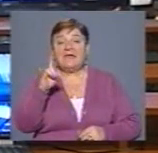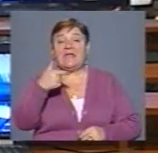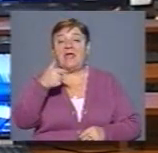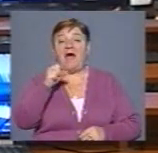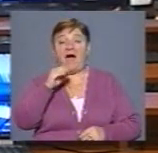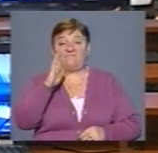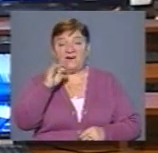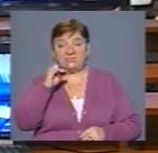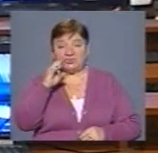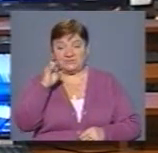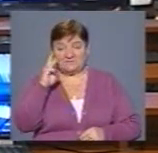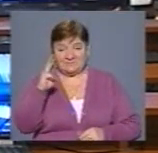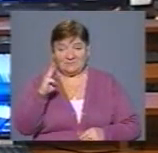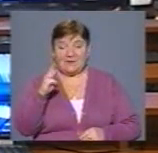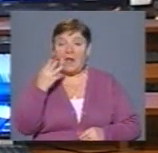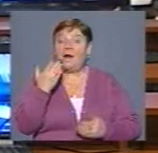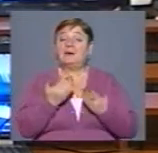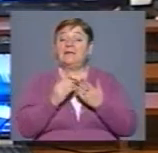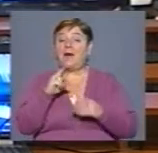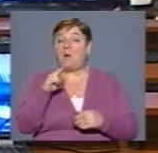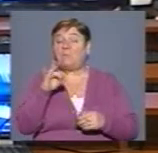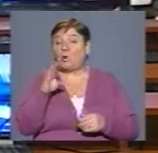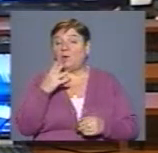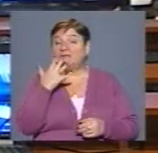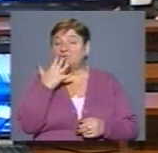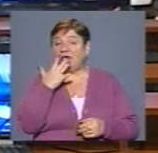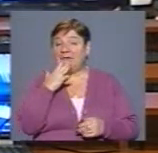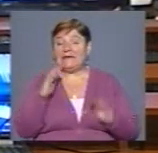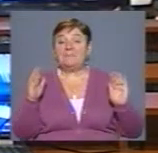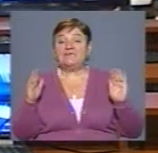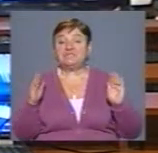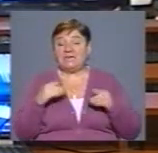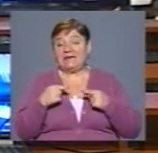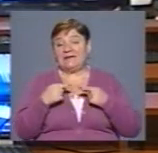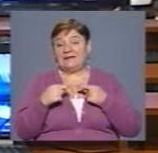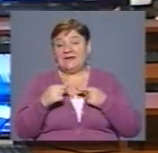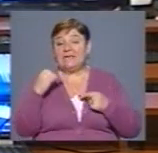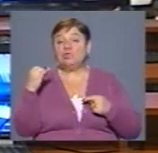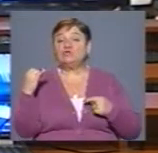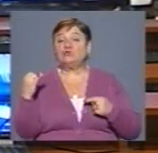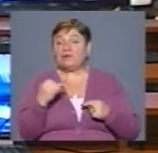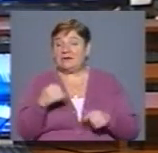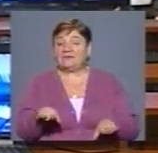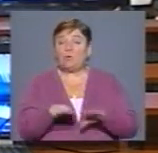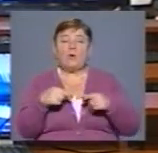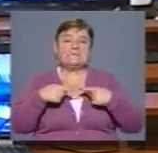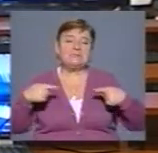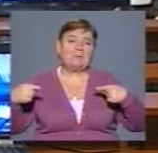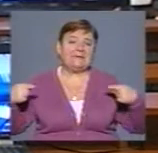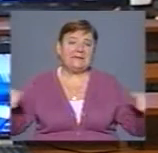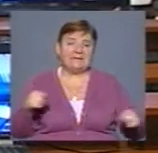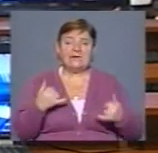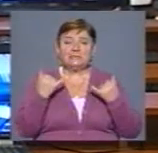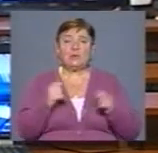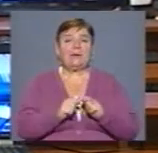Гаврош. Книгу про національні меншини України «Наші інші. Історії українського різноманіття» презентують сьогодні в